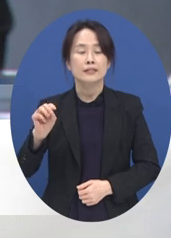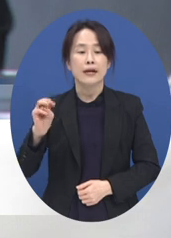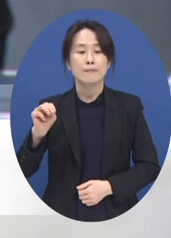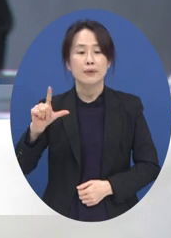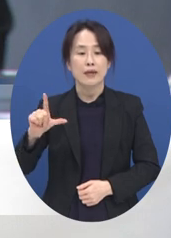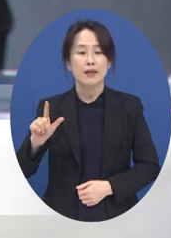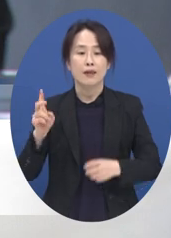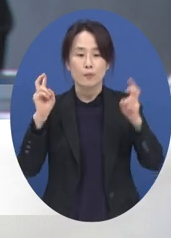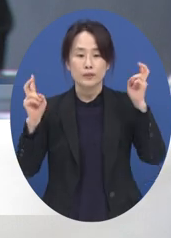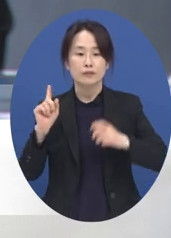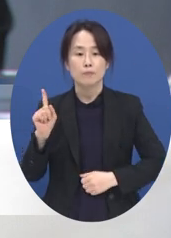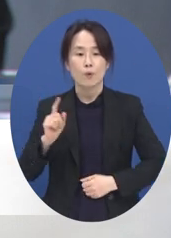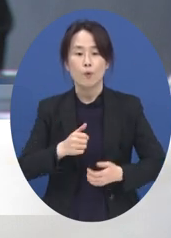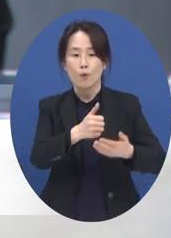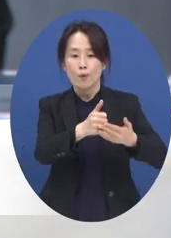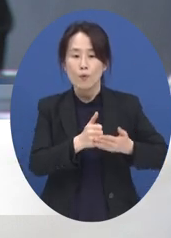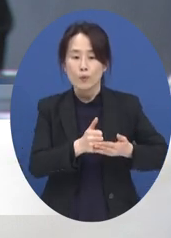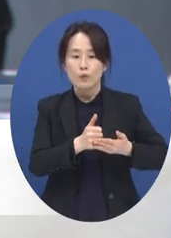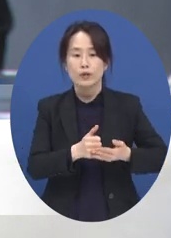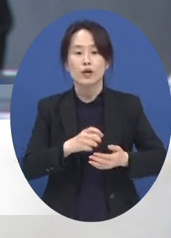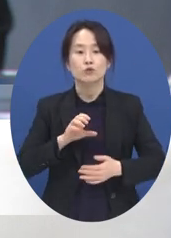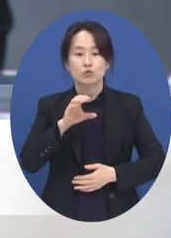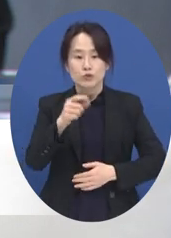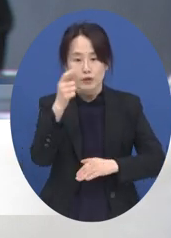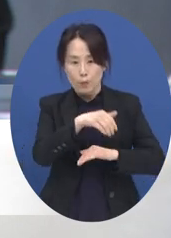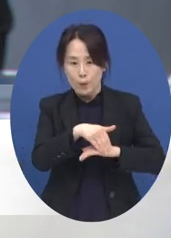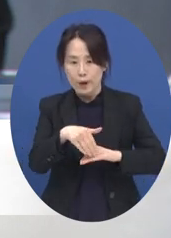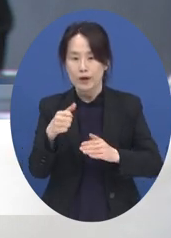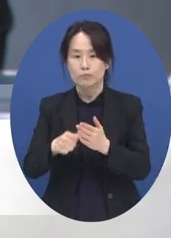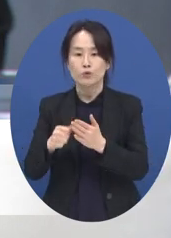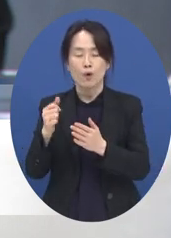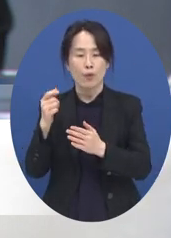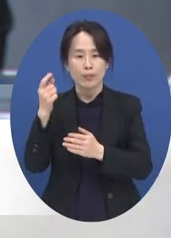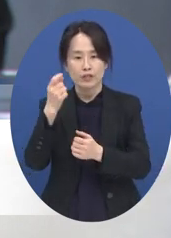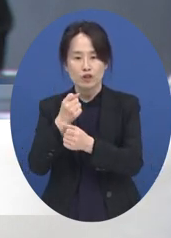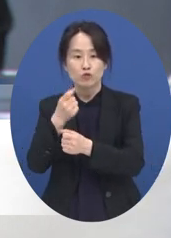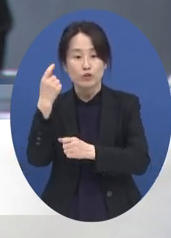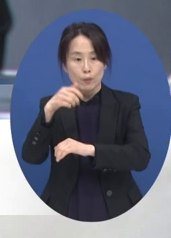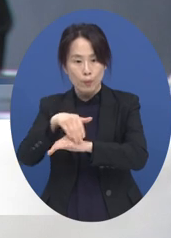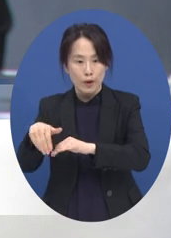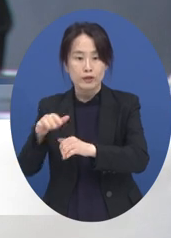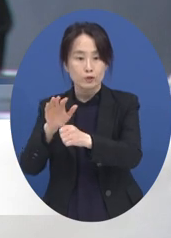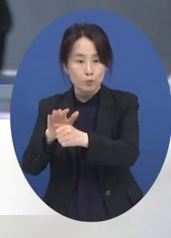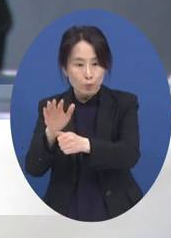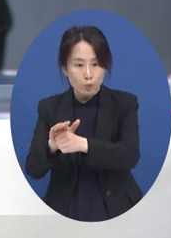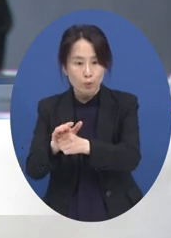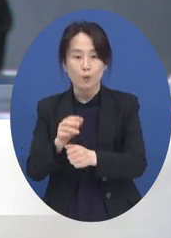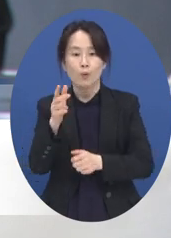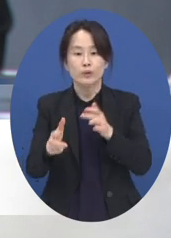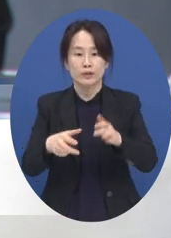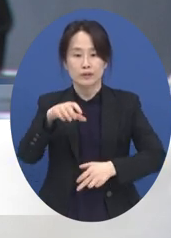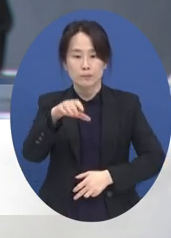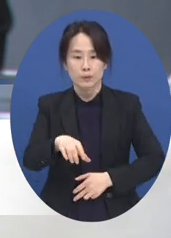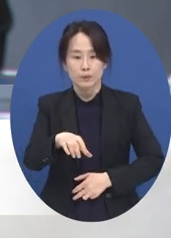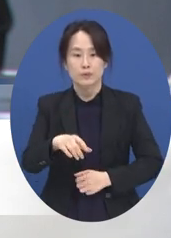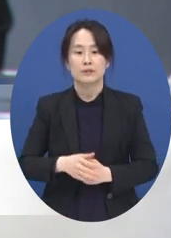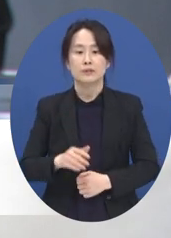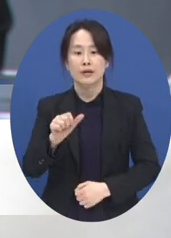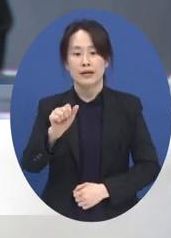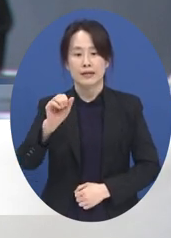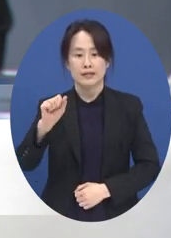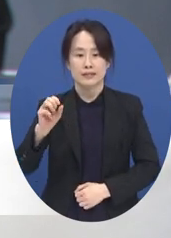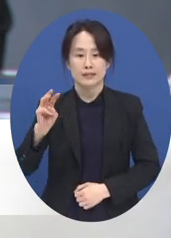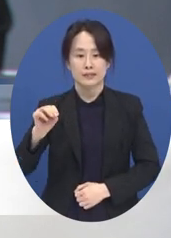customers' investment plans and production ramps. We're also very committed to do our